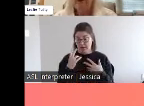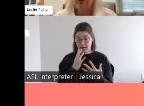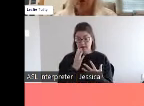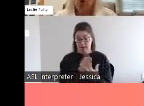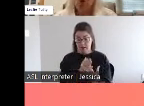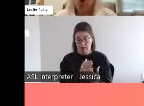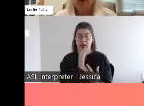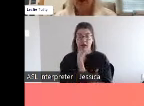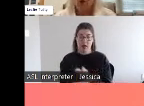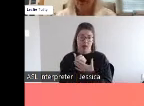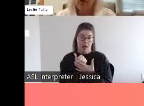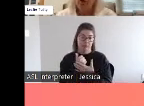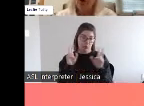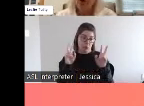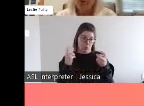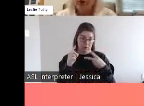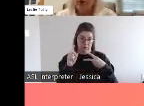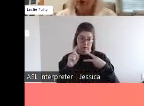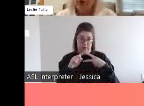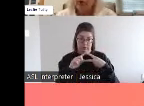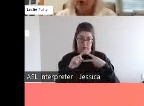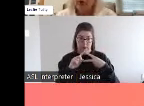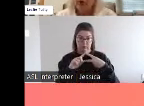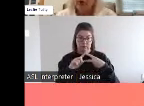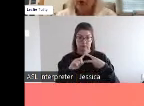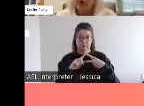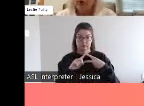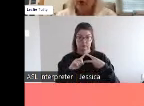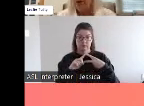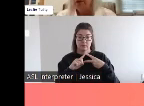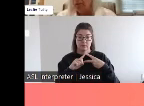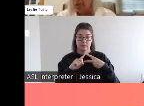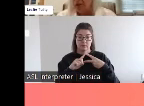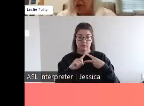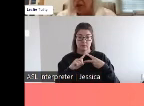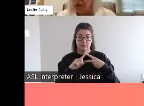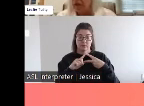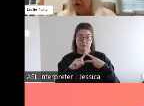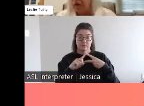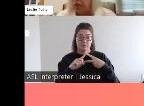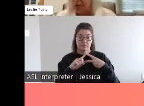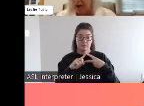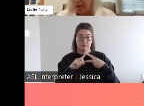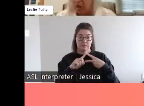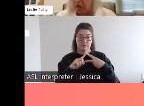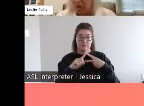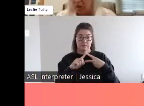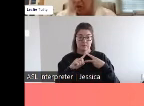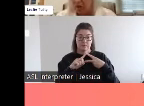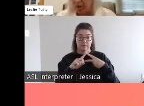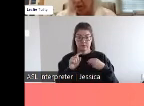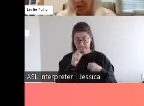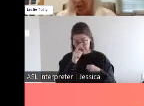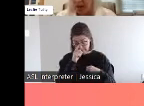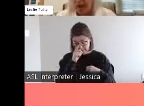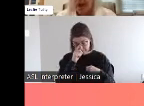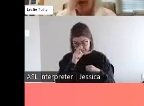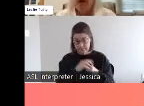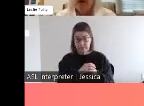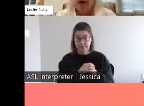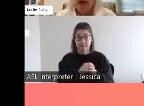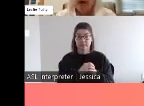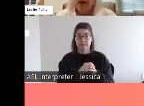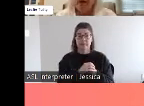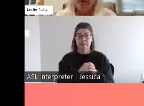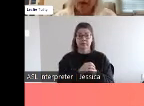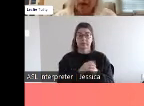dit que les interventions étaient utiles. Voici une citation. Ils m'ont aidé à surmonter ma dépendance et à me rendre compte que je n'ai pas besoin de m'engourdir pour faire